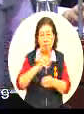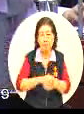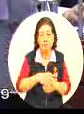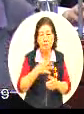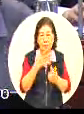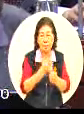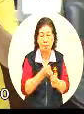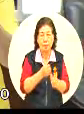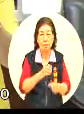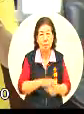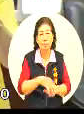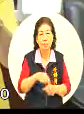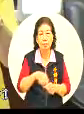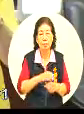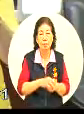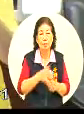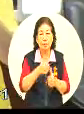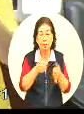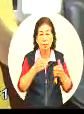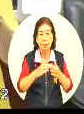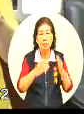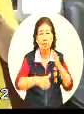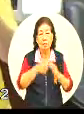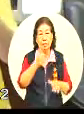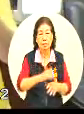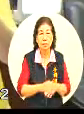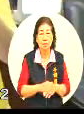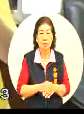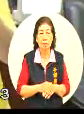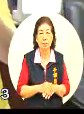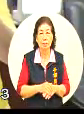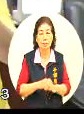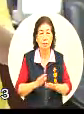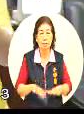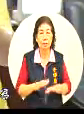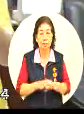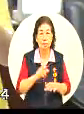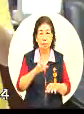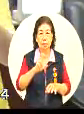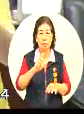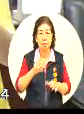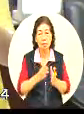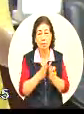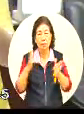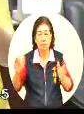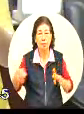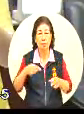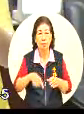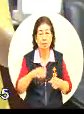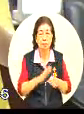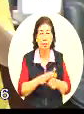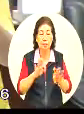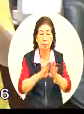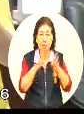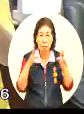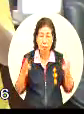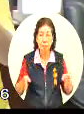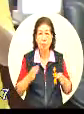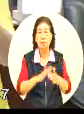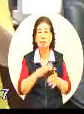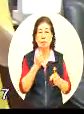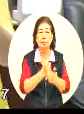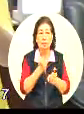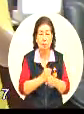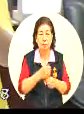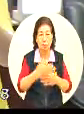谢。 谢谢我们市长哦。哎呀，因为我们现在77期从化区现在在开发中啊，所以